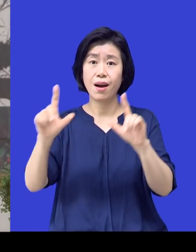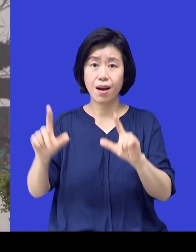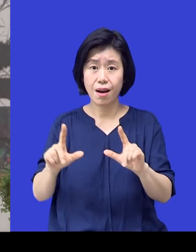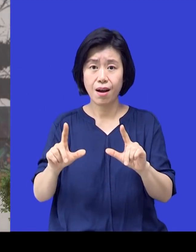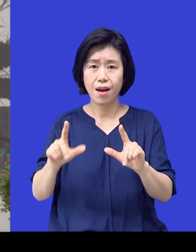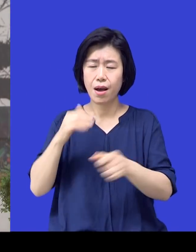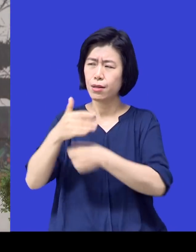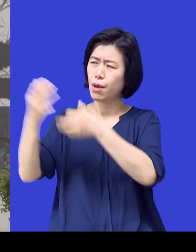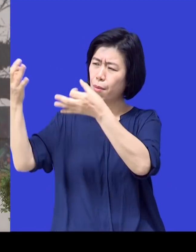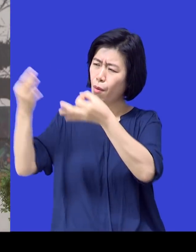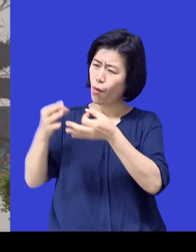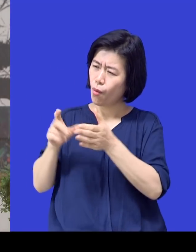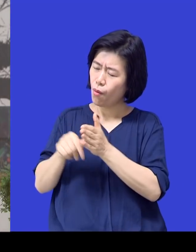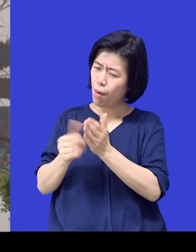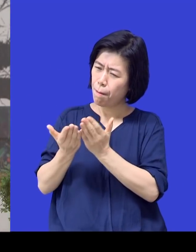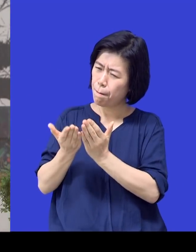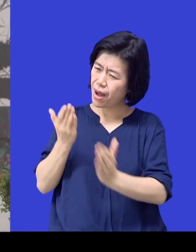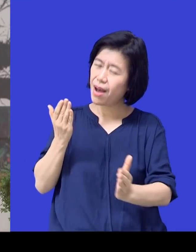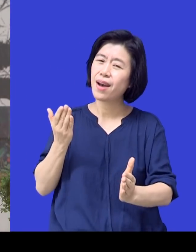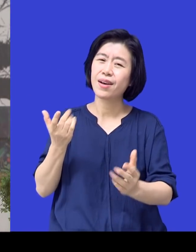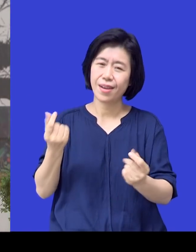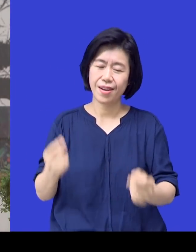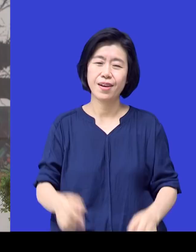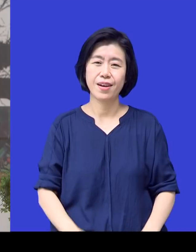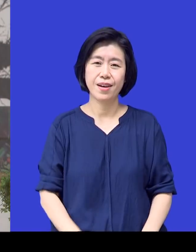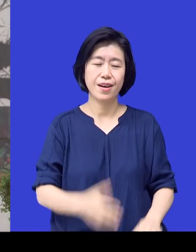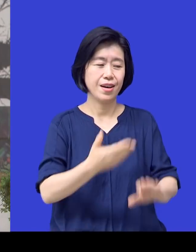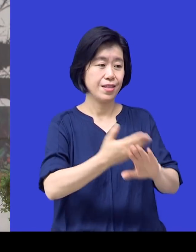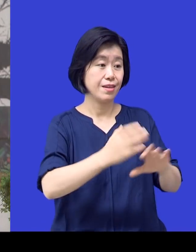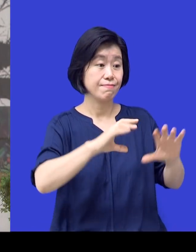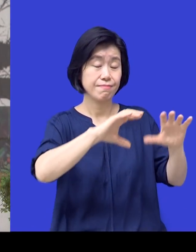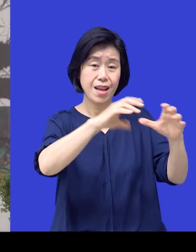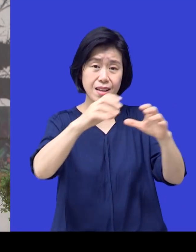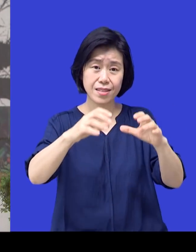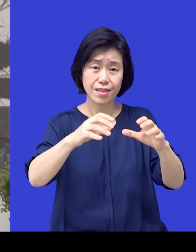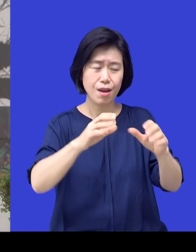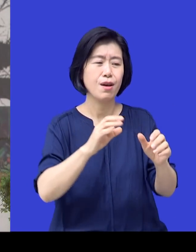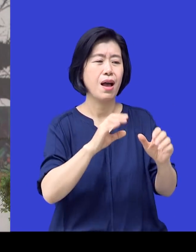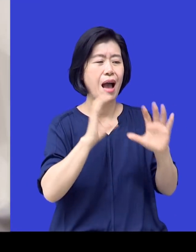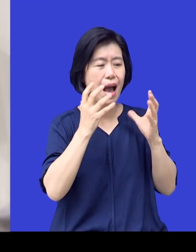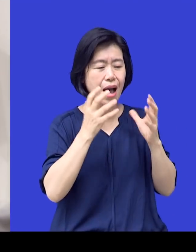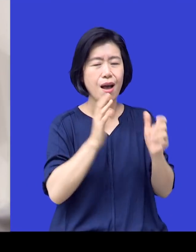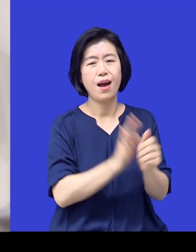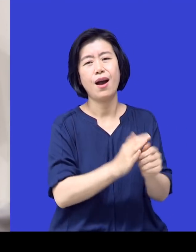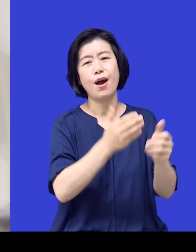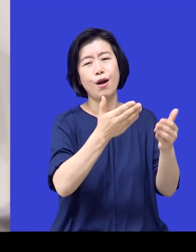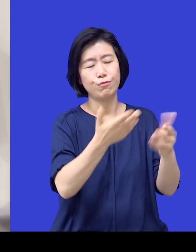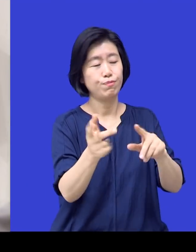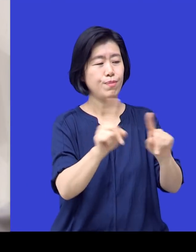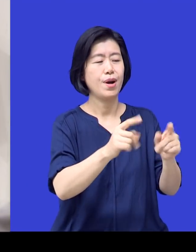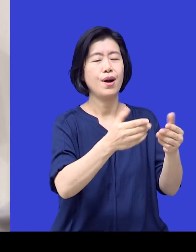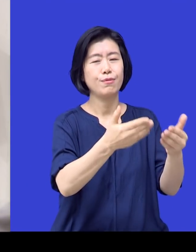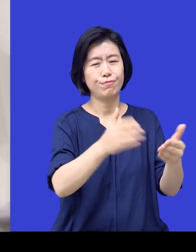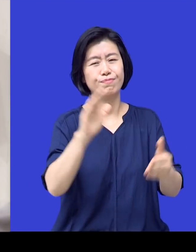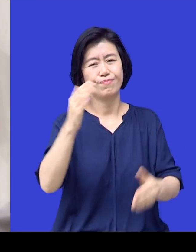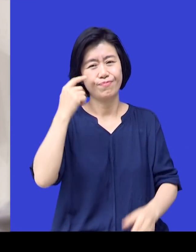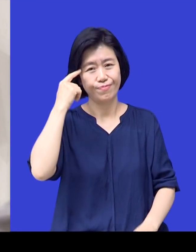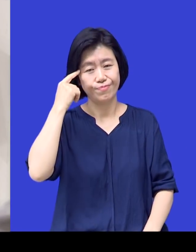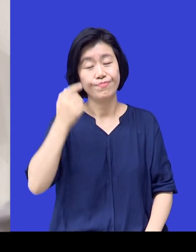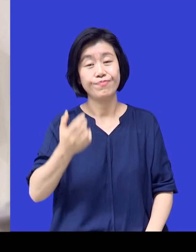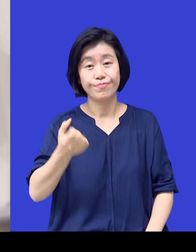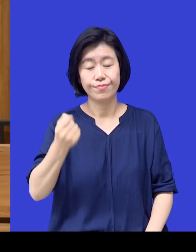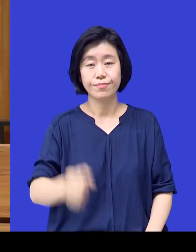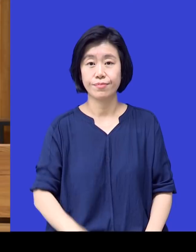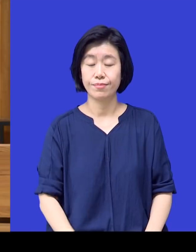바는 아니구나. 네. 우리도 다른 아이들, 어려운 아이들을 살려야겠구나 그런 생각이 들었습니다. 네, 맞습니다. 그래서 왜 특히 그런